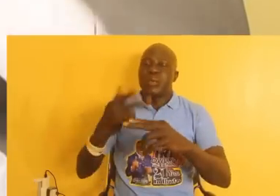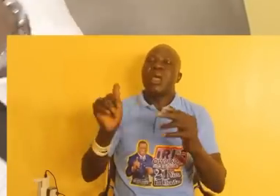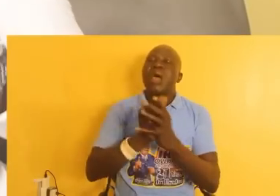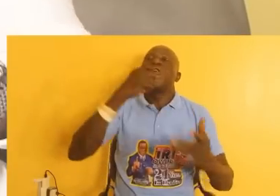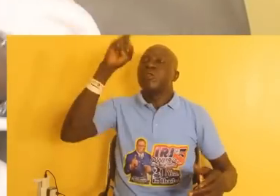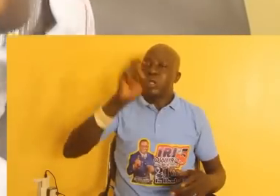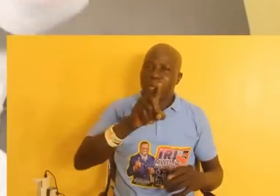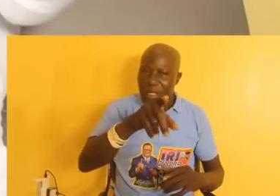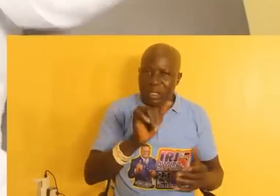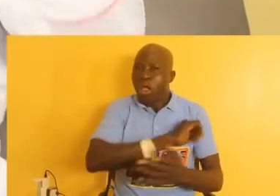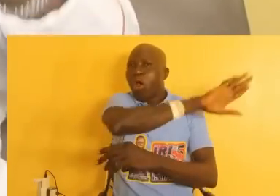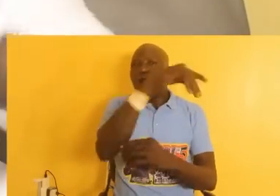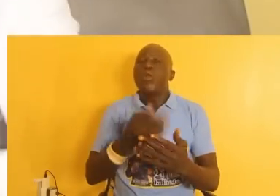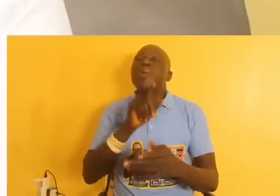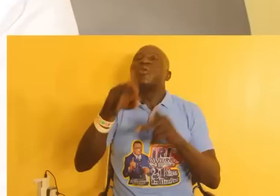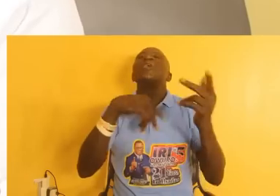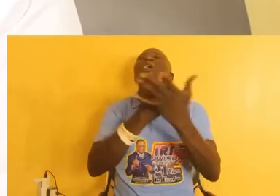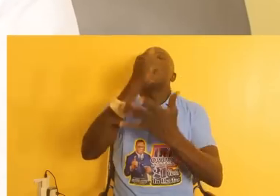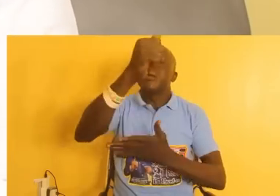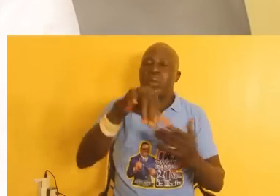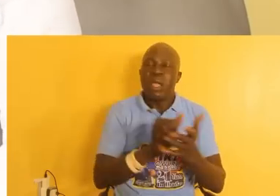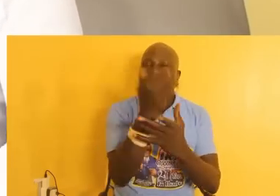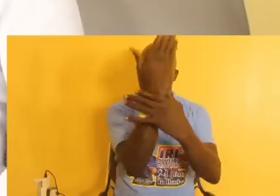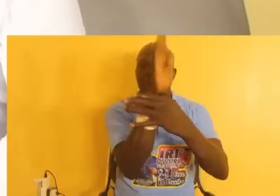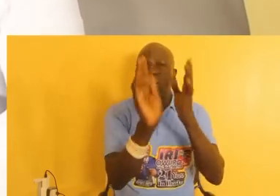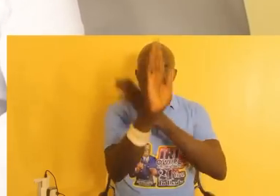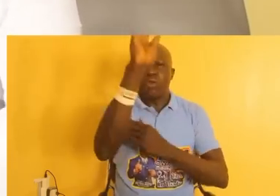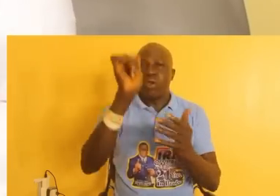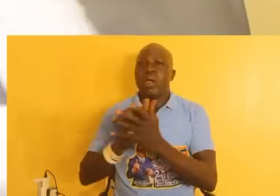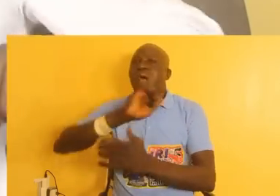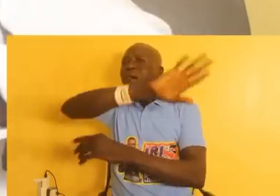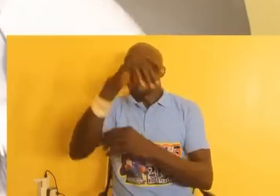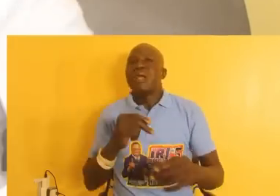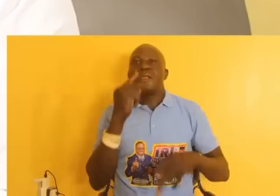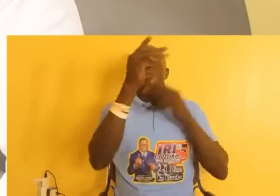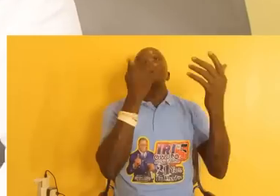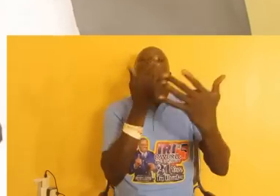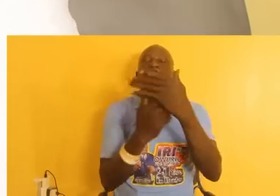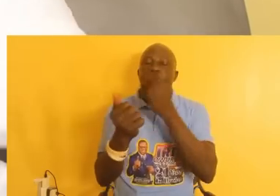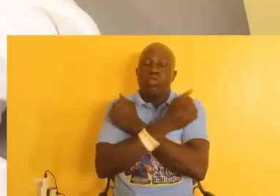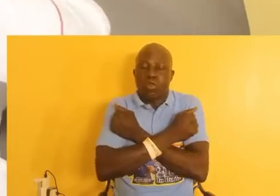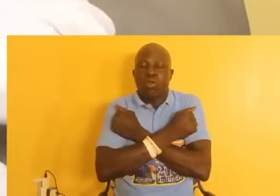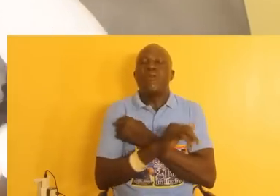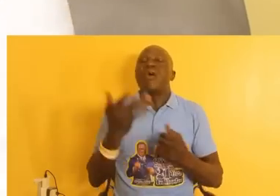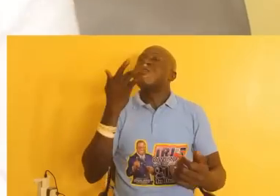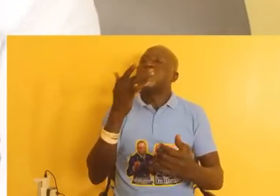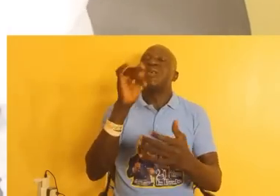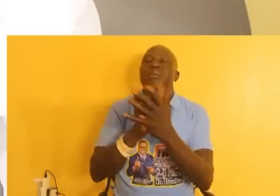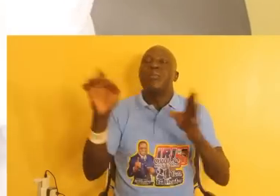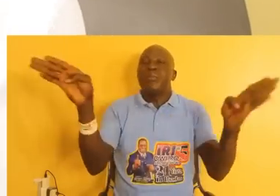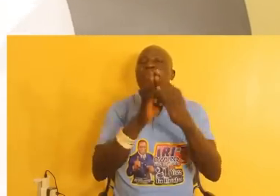ní òdàbà. Ẹyẹ ni ẹyẹ ẹsàmì. Ọwọ́ Ọlọ́run àti ìfojúrere ẹ̀. O máa mú ọpàdé